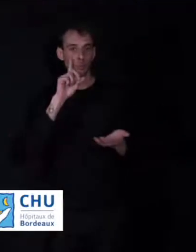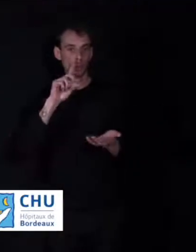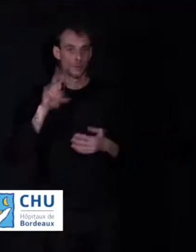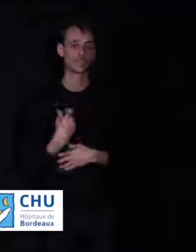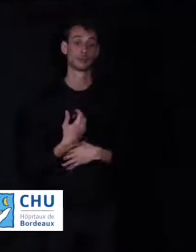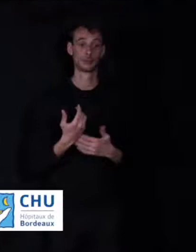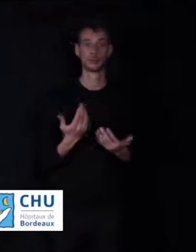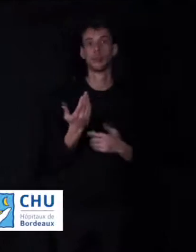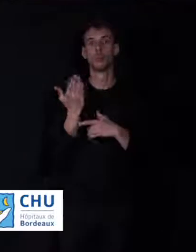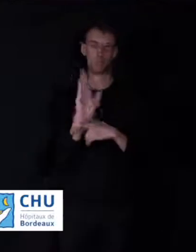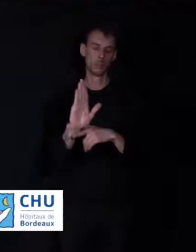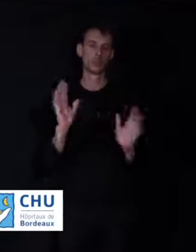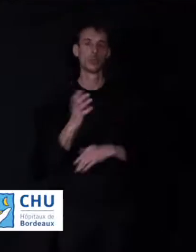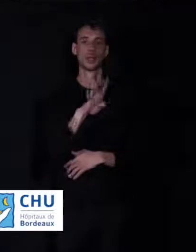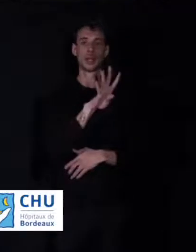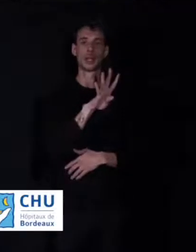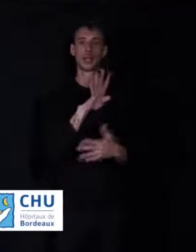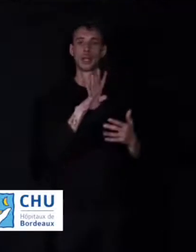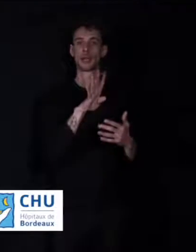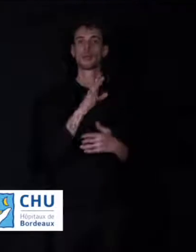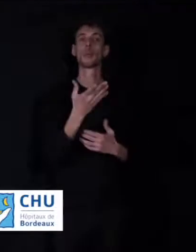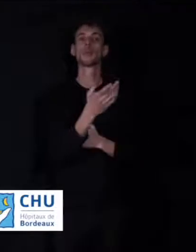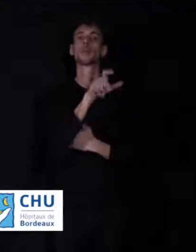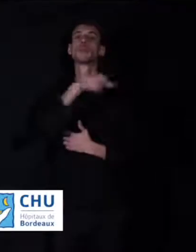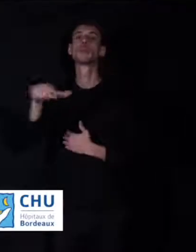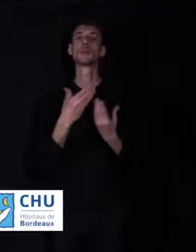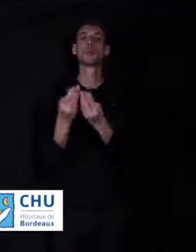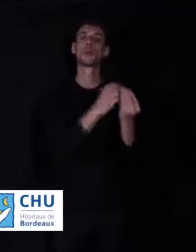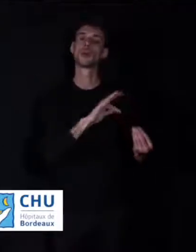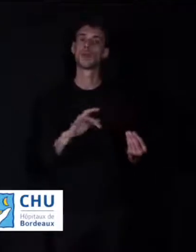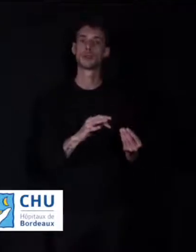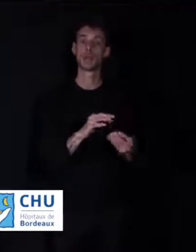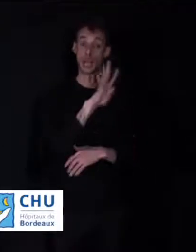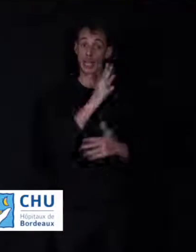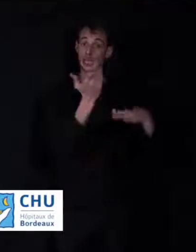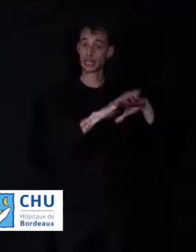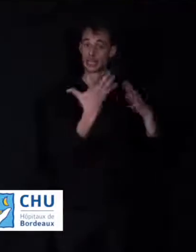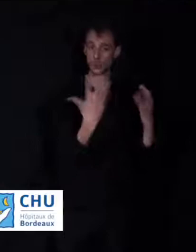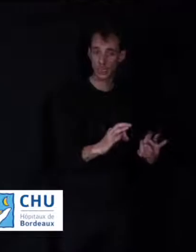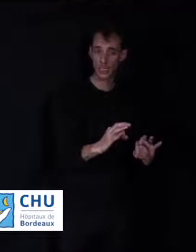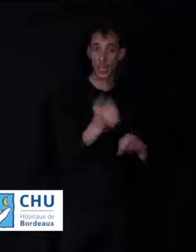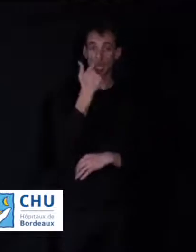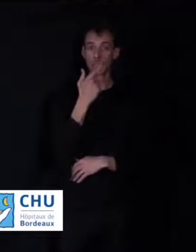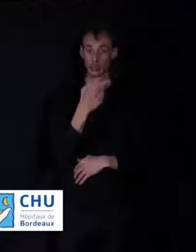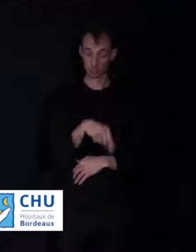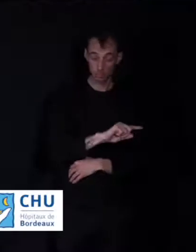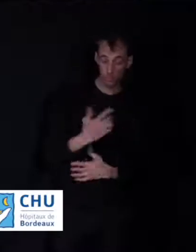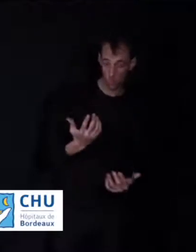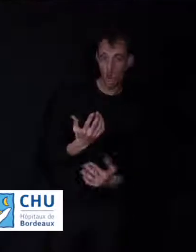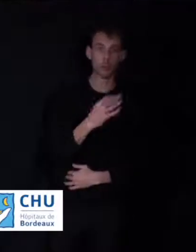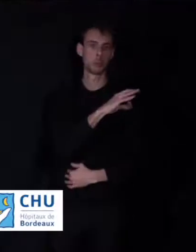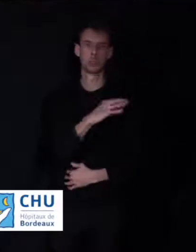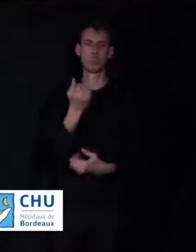sur 10 estiment que les vaccins ne sont pas sûrs, ce qui est quand même le comble du paradoxe dans